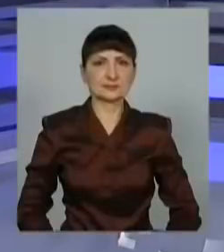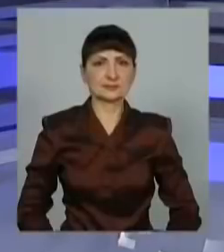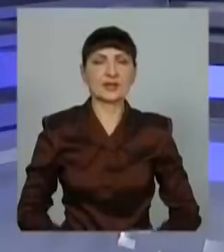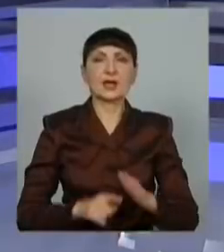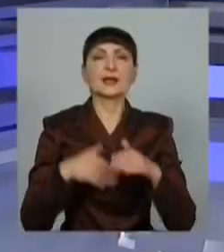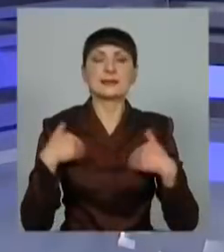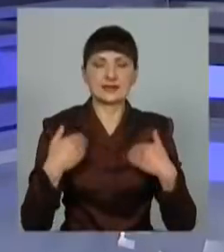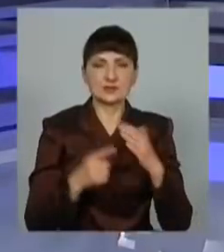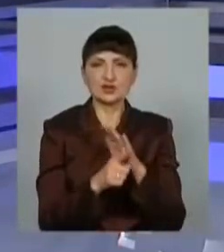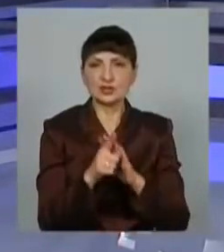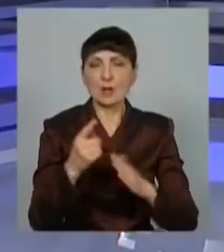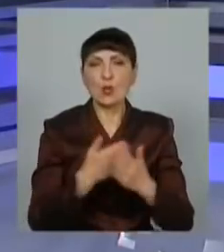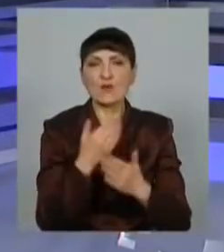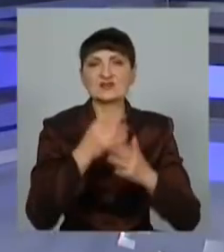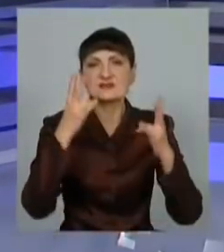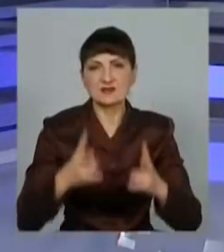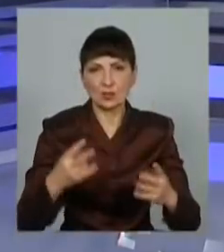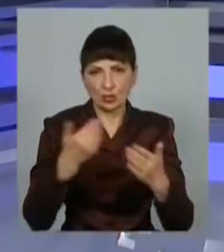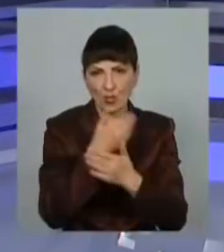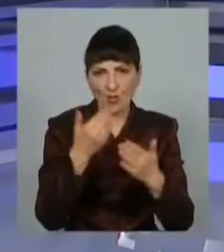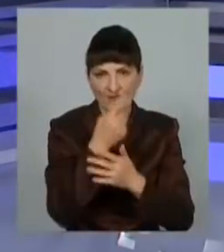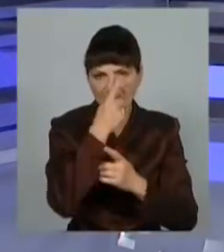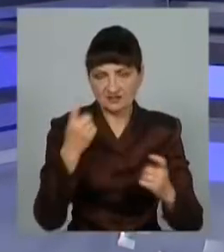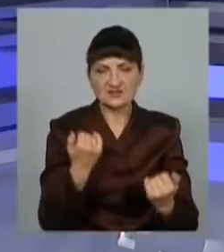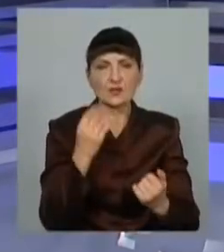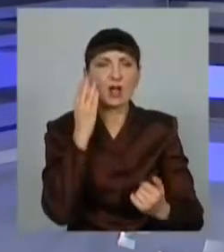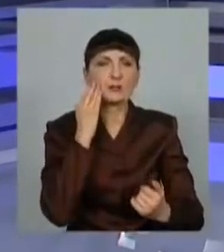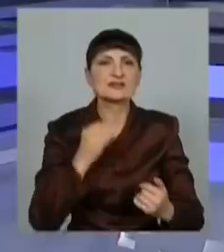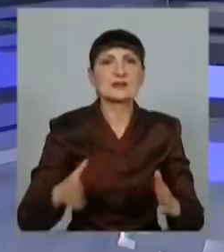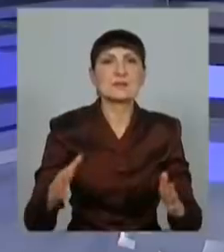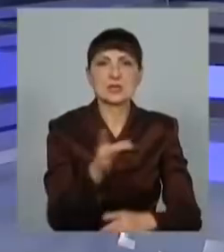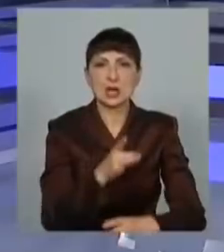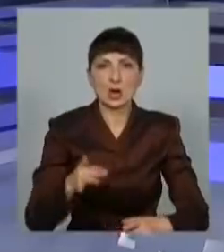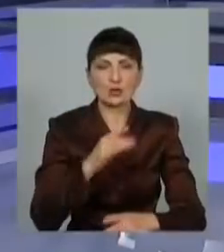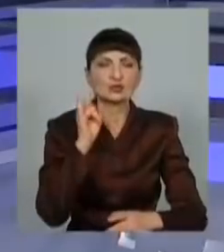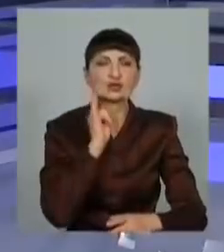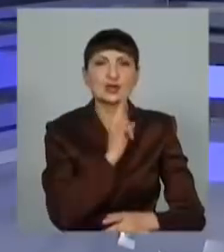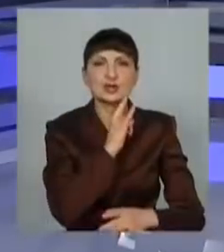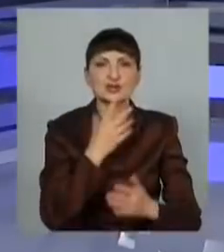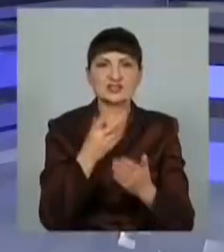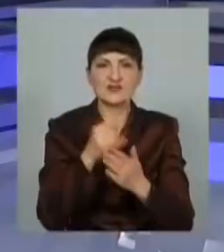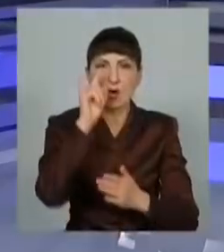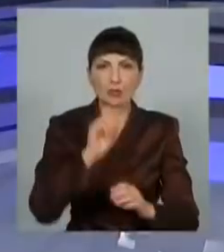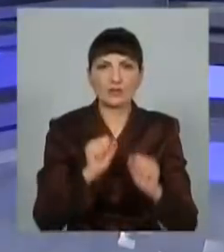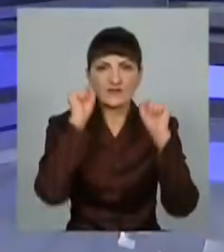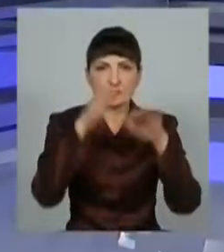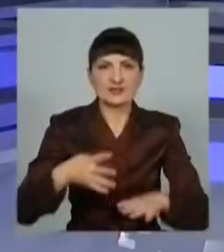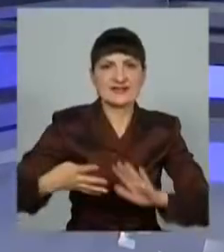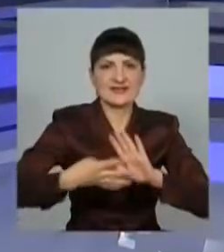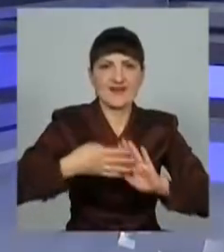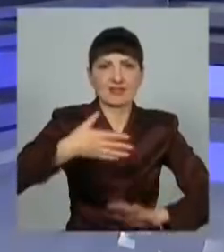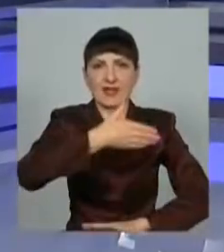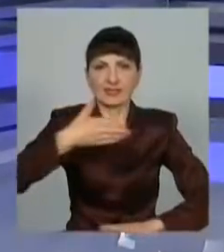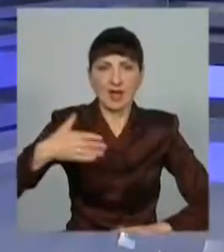Начинаем выпуск с трагической новости. Сегодня в одном из алматинских микрорайонов женщина выбросила своих детей из окна многоэтажки, а